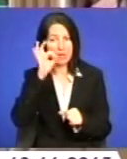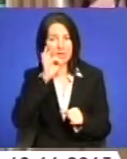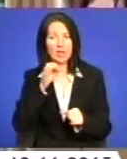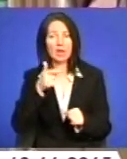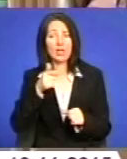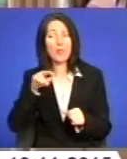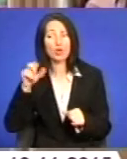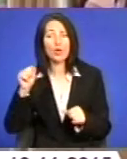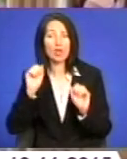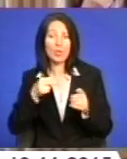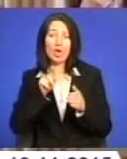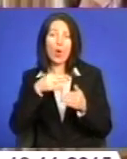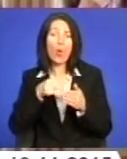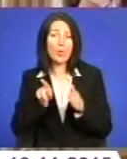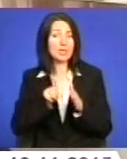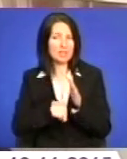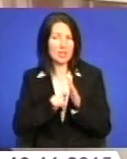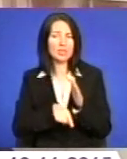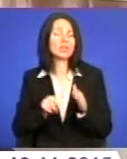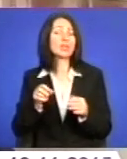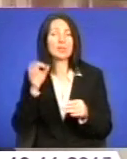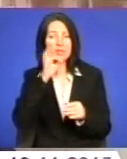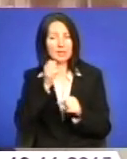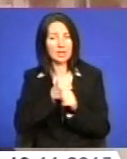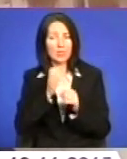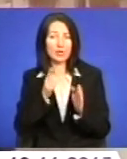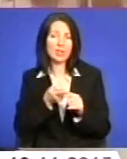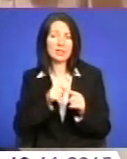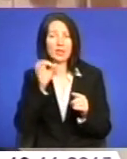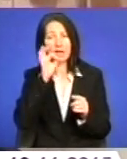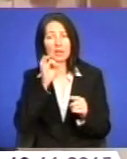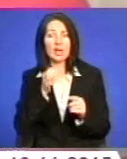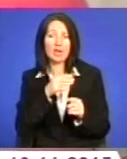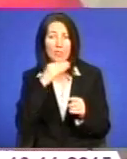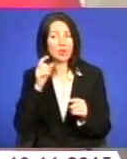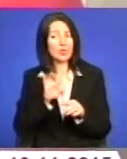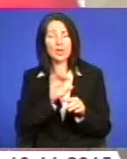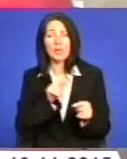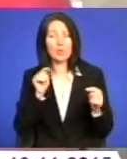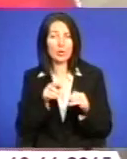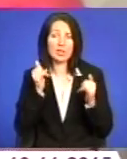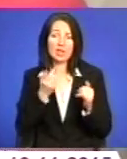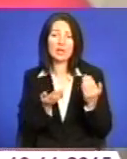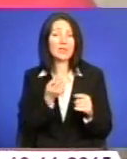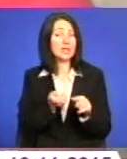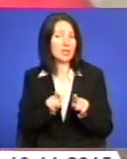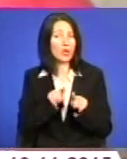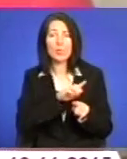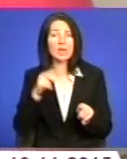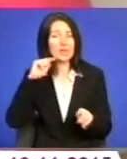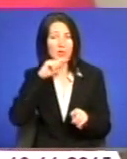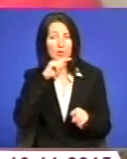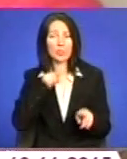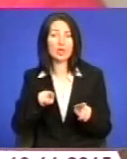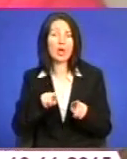зниженими цінами. Хоча ці медикаменти більшості хворим не підходили. Тепер навіть на цьому уже не зекономиш. Був такий проєкт